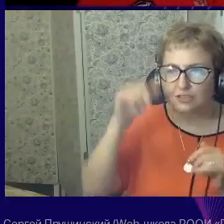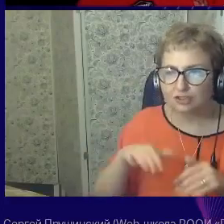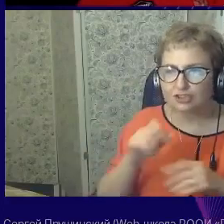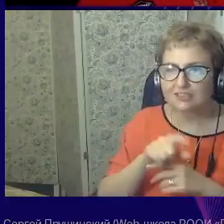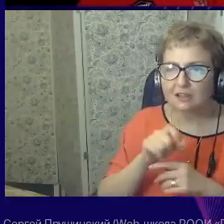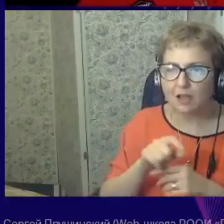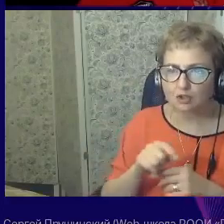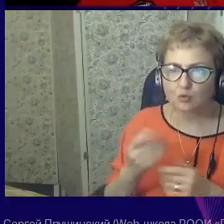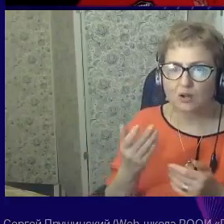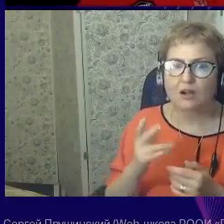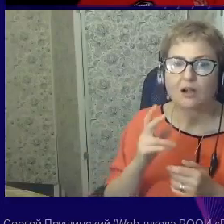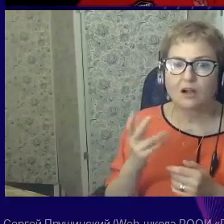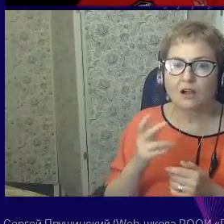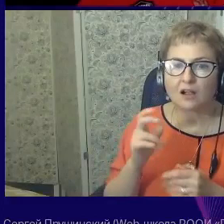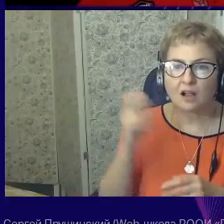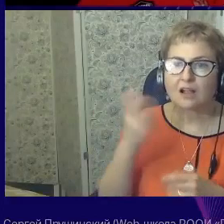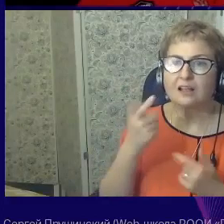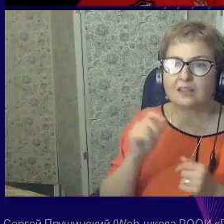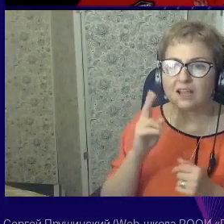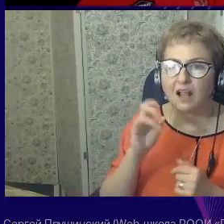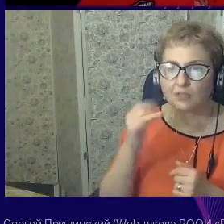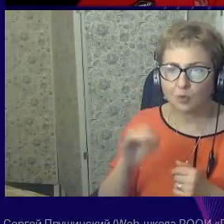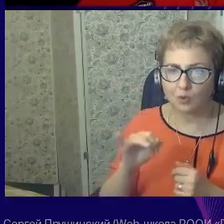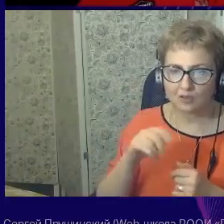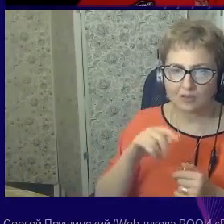задачку, какой же контрольный пункт находится на